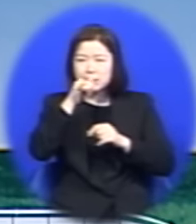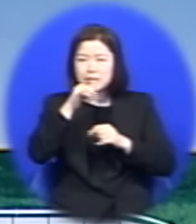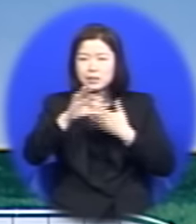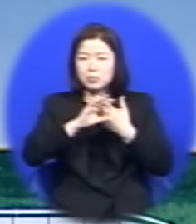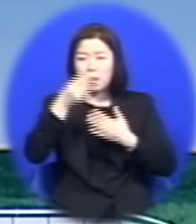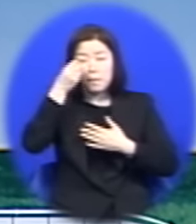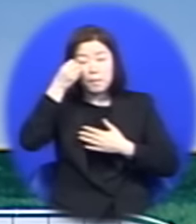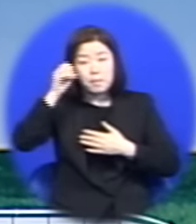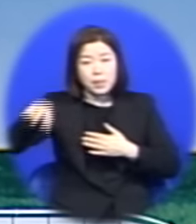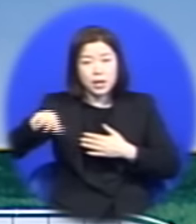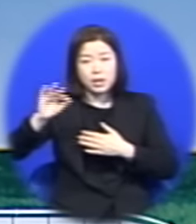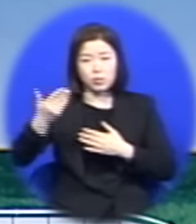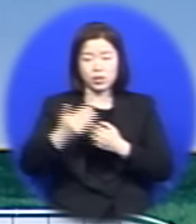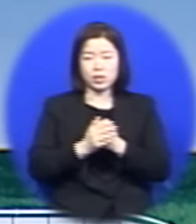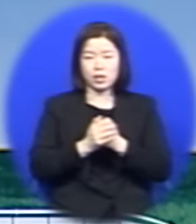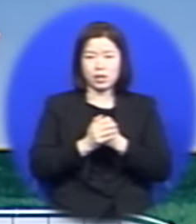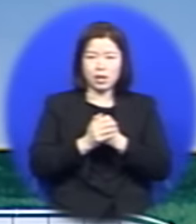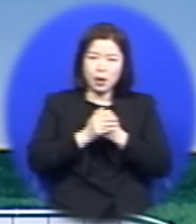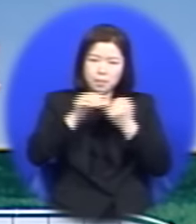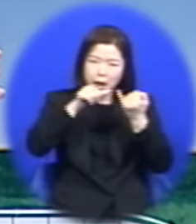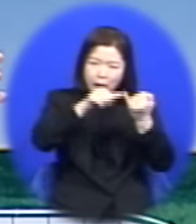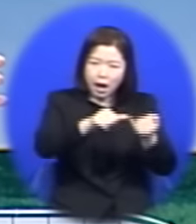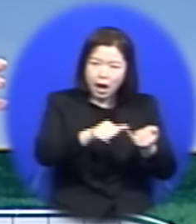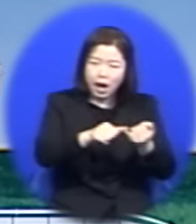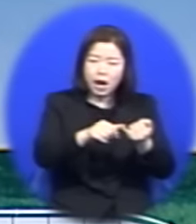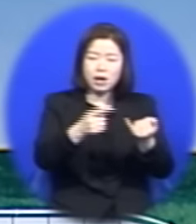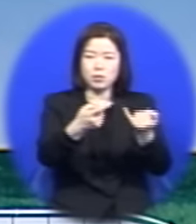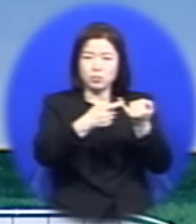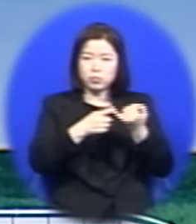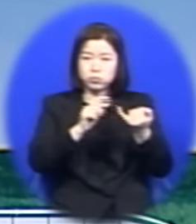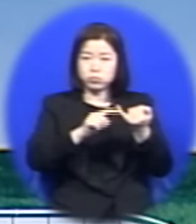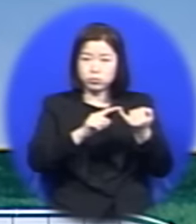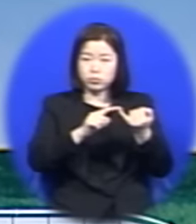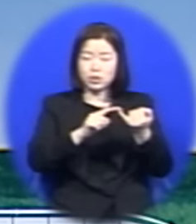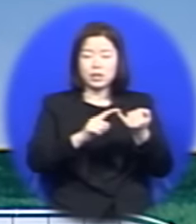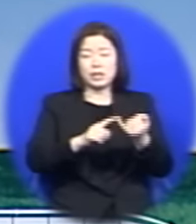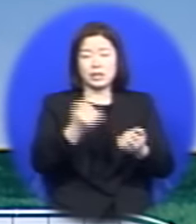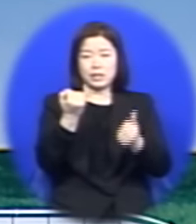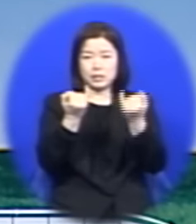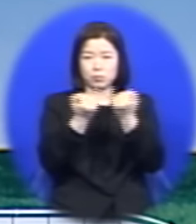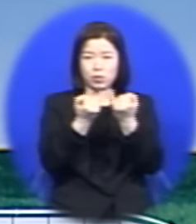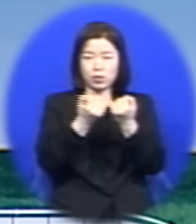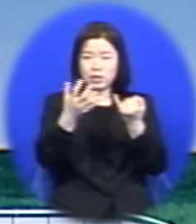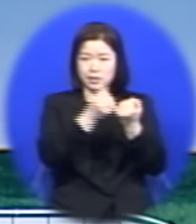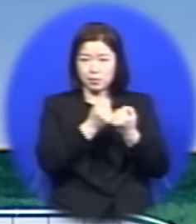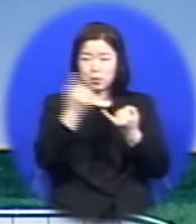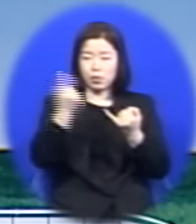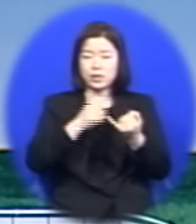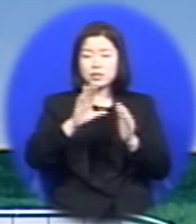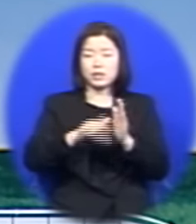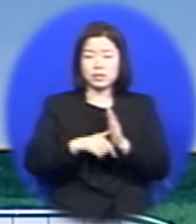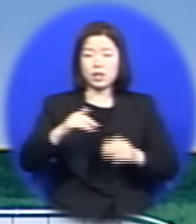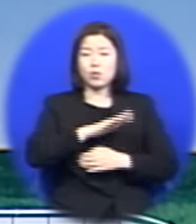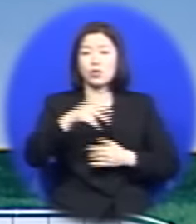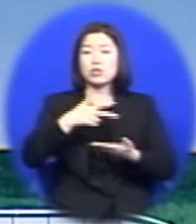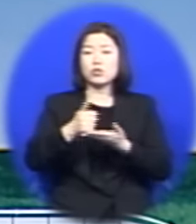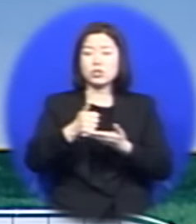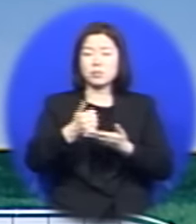됩니다. 가늠하다가 붙잡힌 여인 왔을 때 우리 주님이 돌로